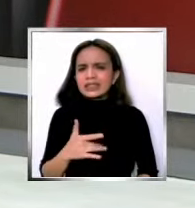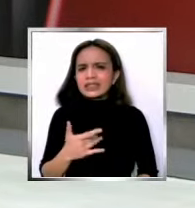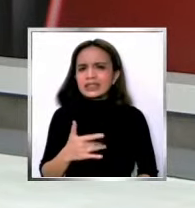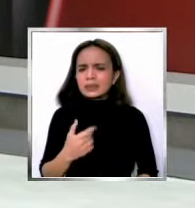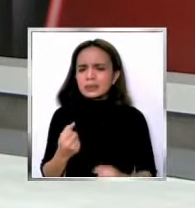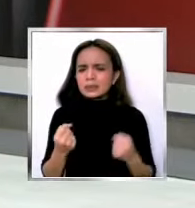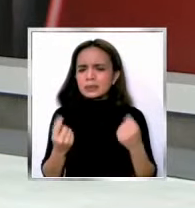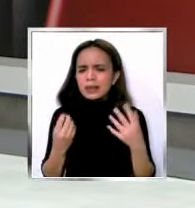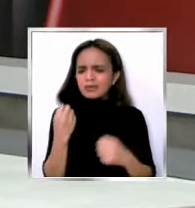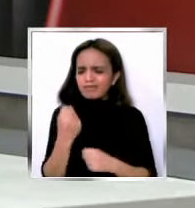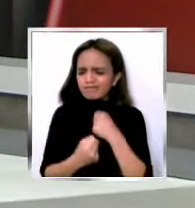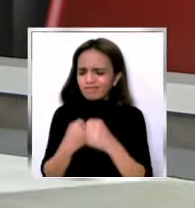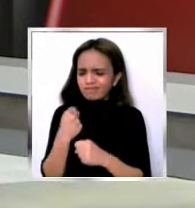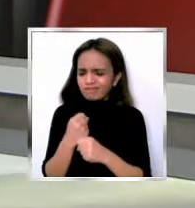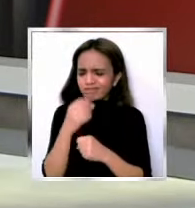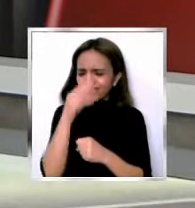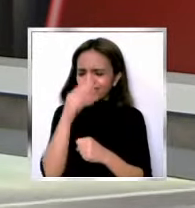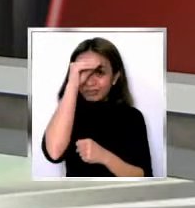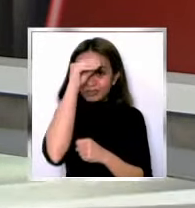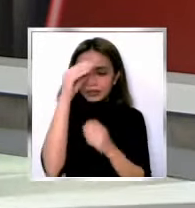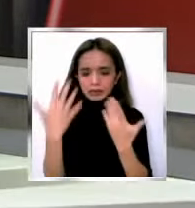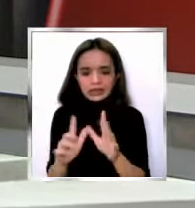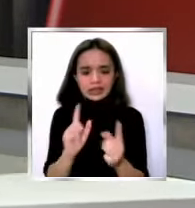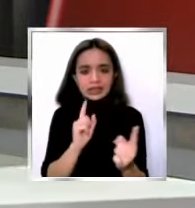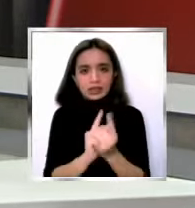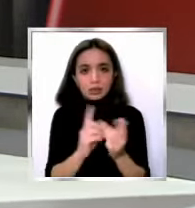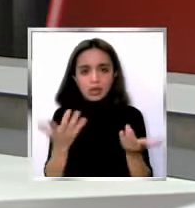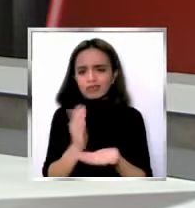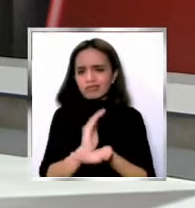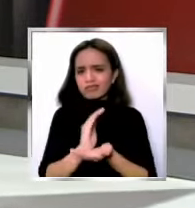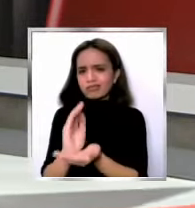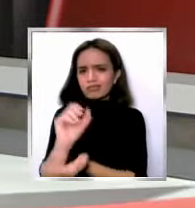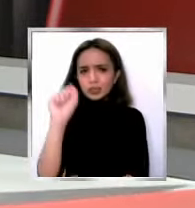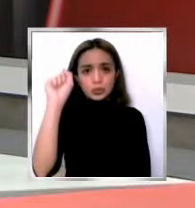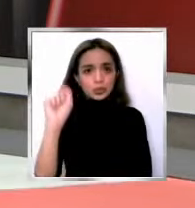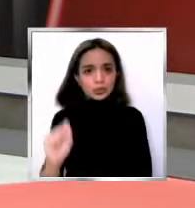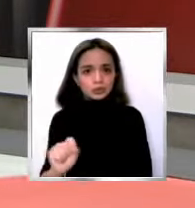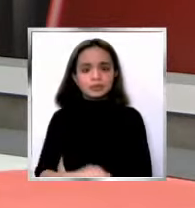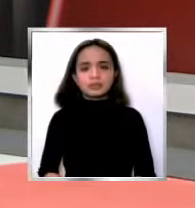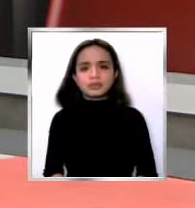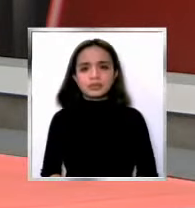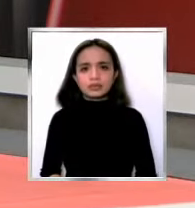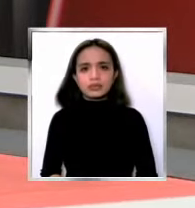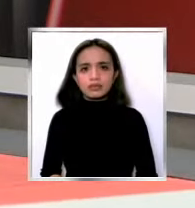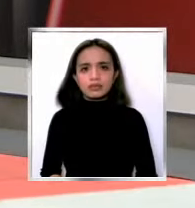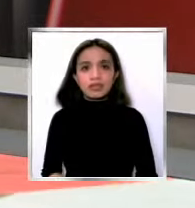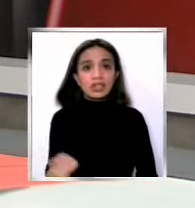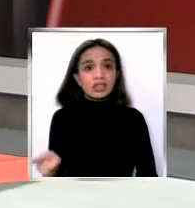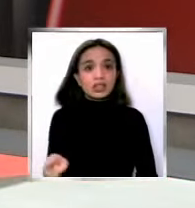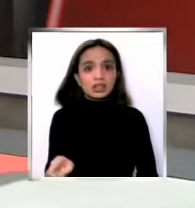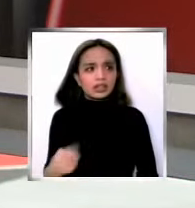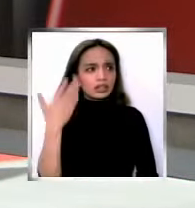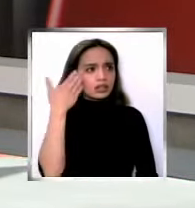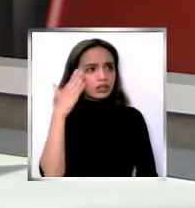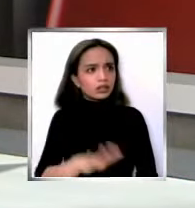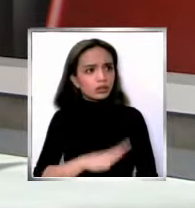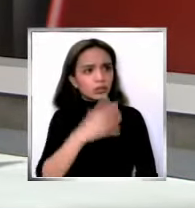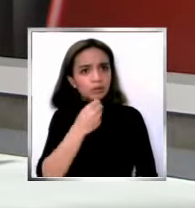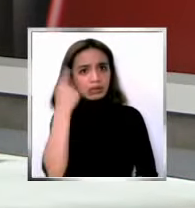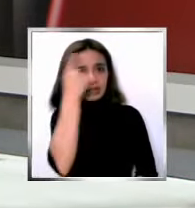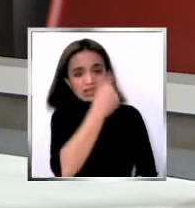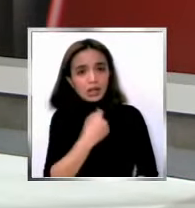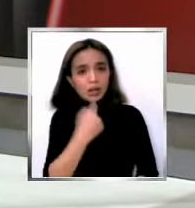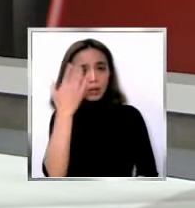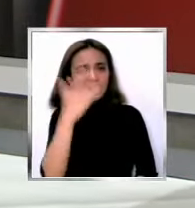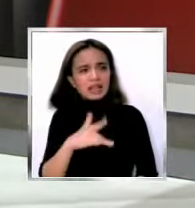ng lalaking nakilala namin sa Zamboanga del Sur. Halos hindi na kasi siya makilala dahil sa karamdamang